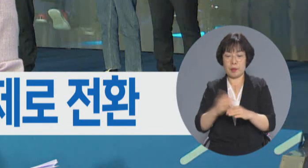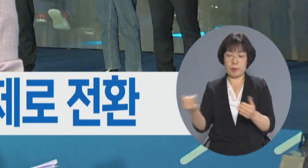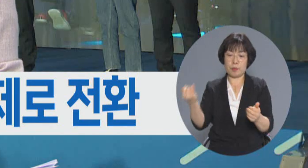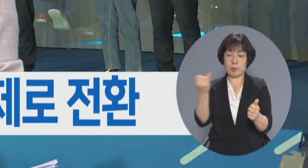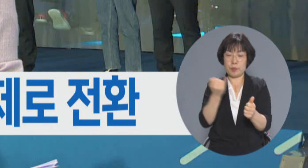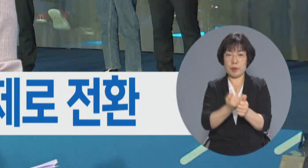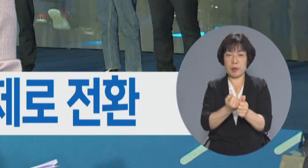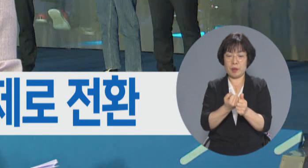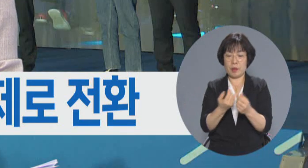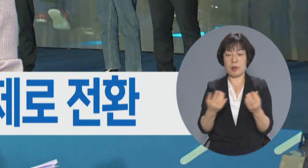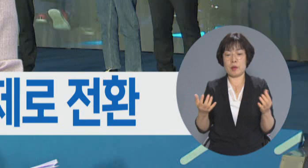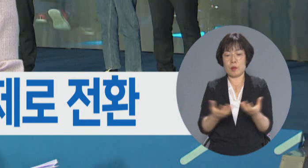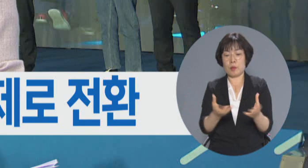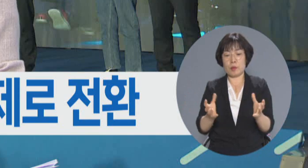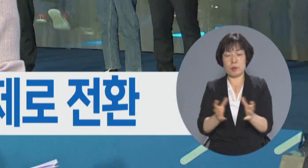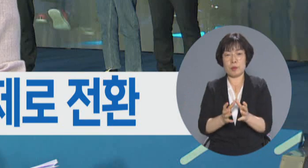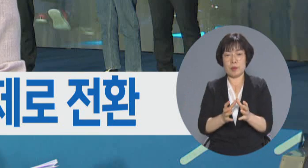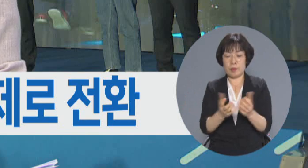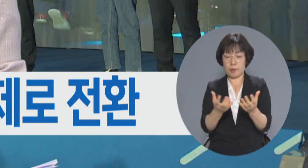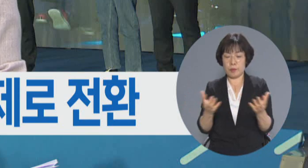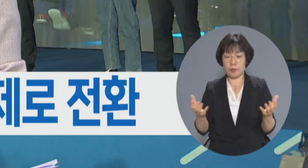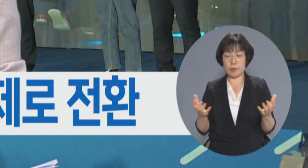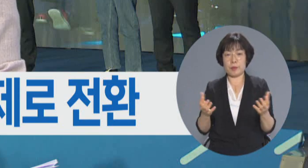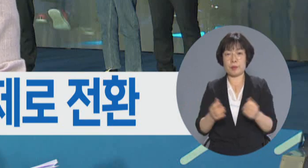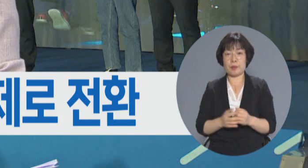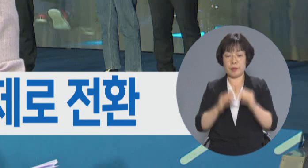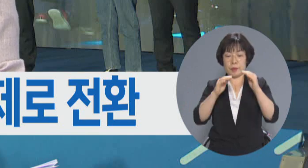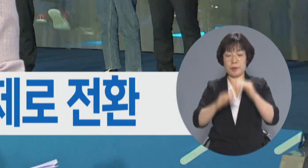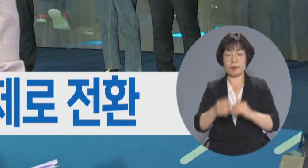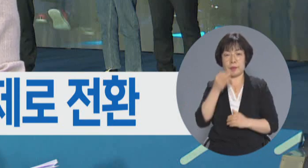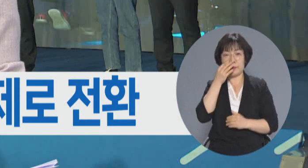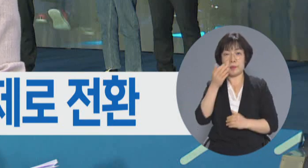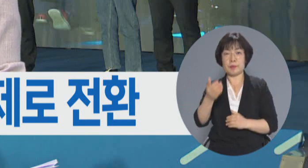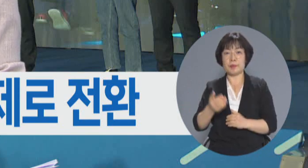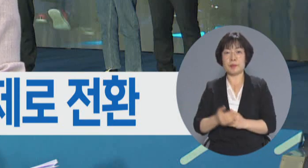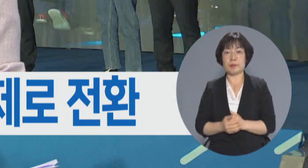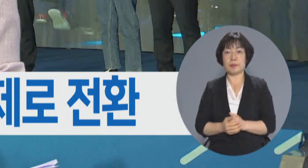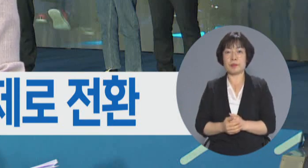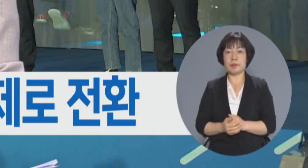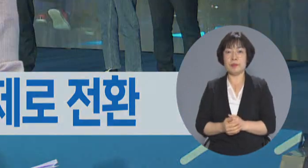여성을 공동선대위원장에 포진시켰습니다. 양현승 기자입니다.